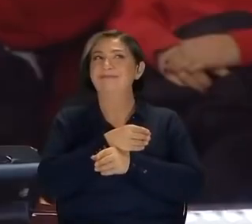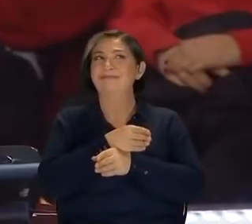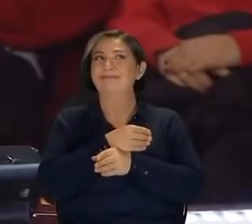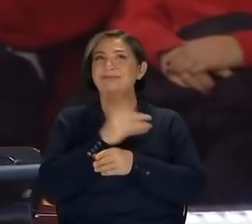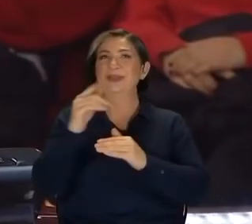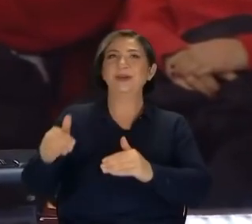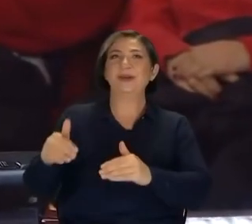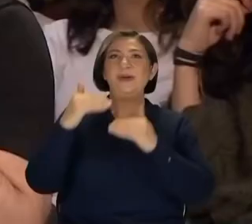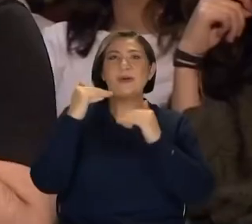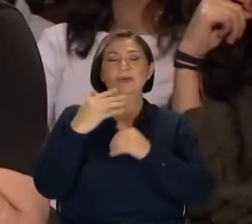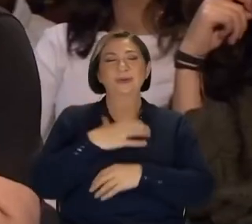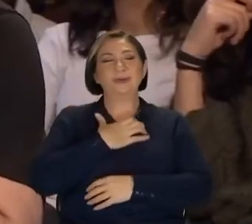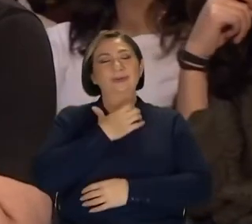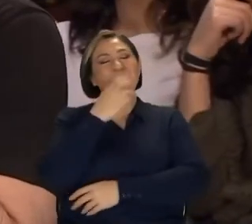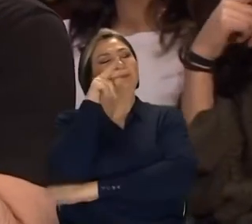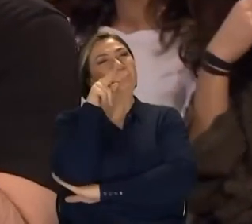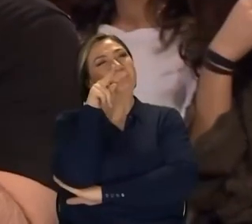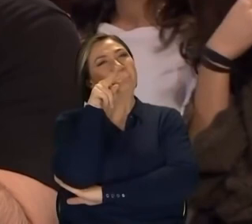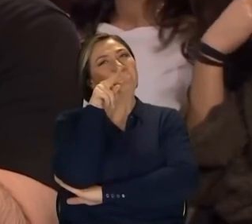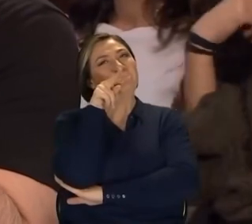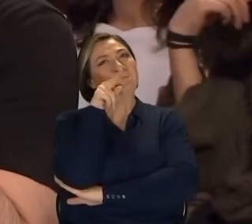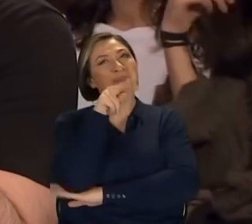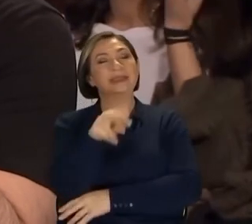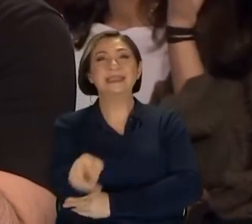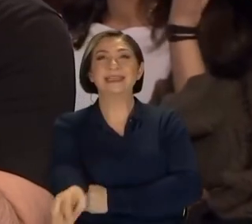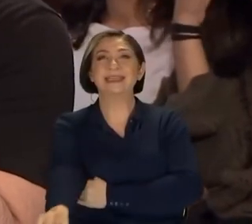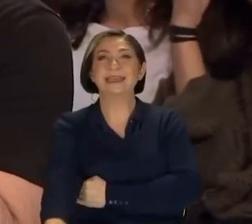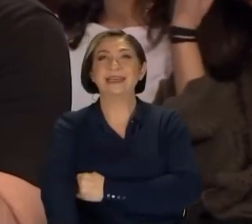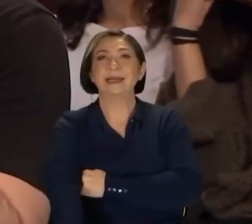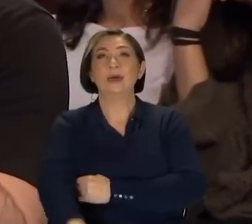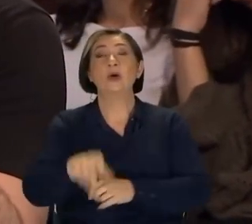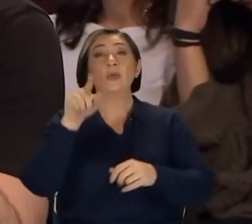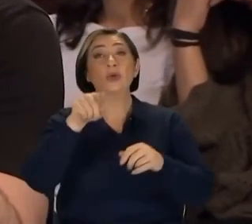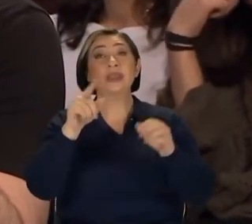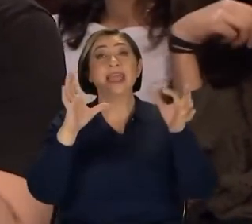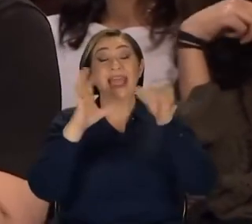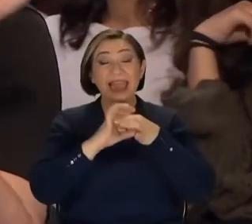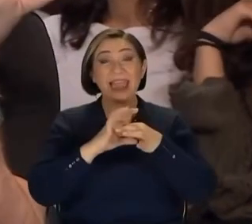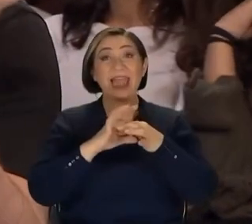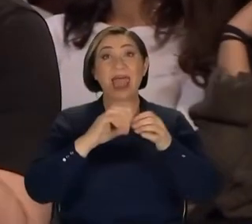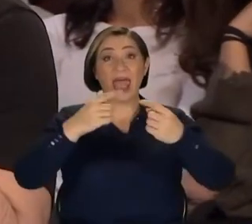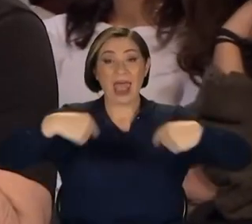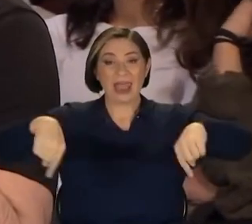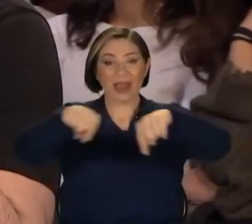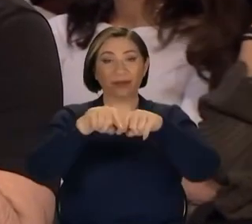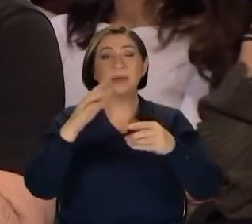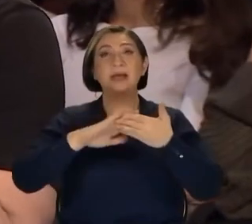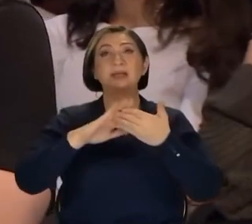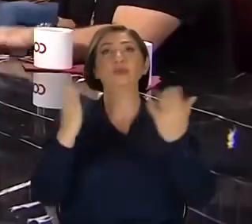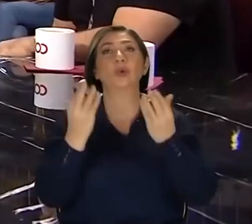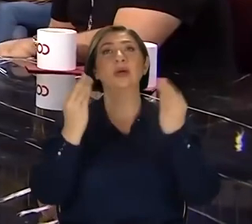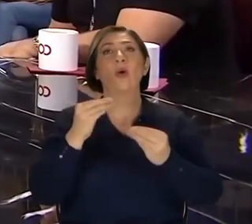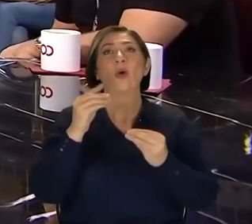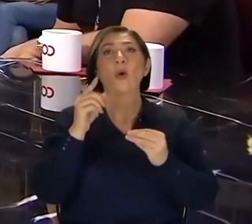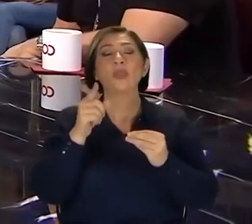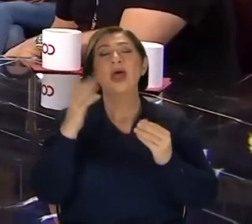Ve yorgancıda birden hüzünlü hüzünlü bakıyorum. Bu kısmınla ilgili etrafımdaki arkadaşlarım çok iyi. Ondan